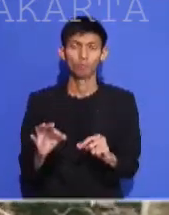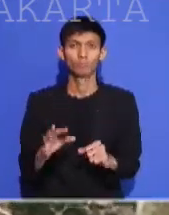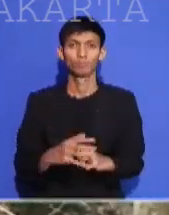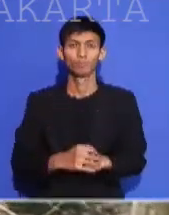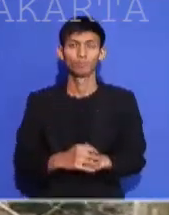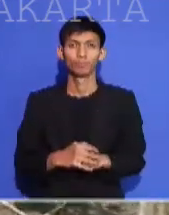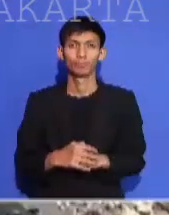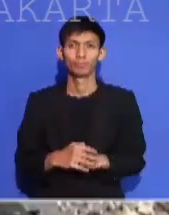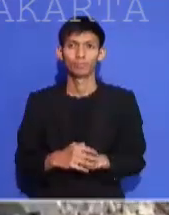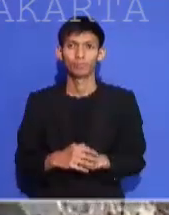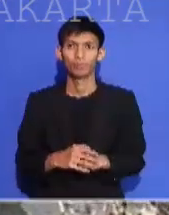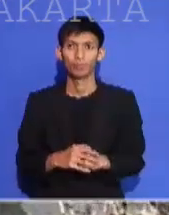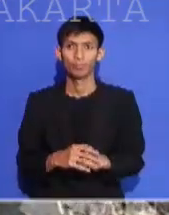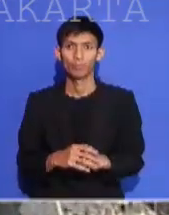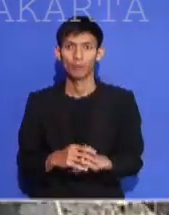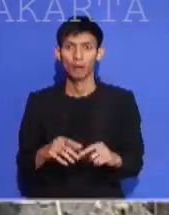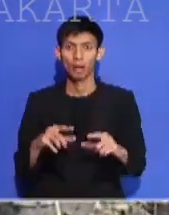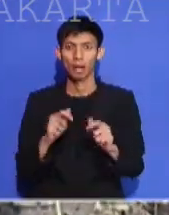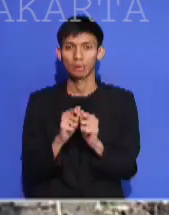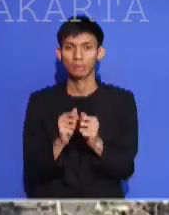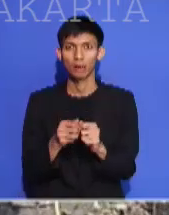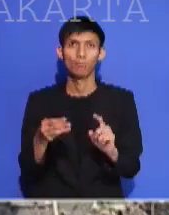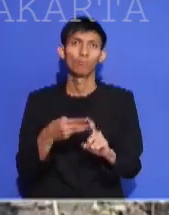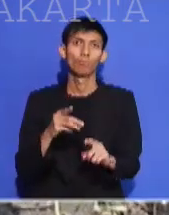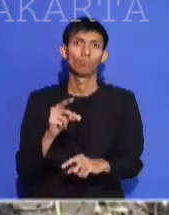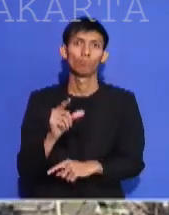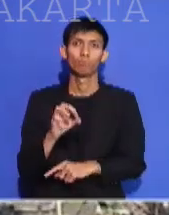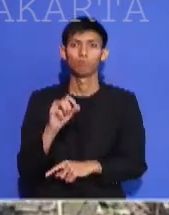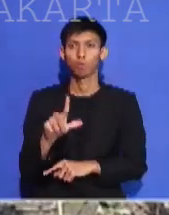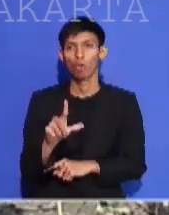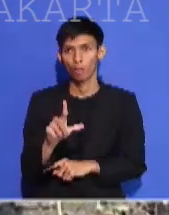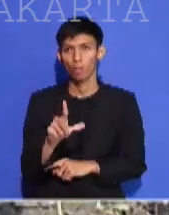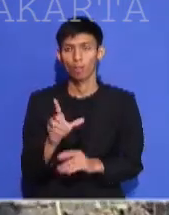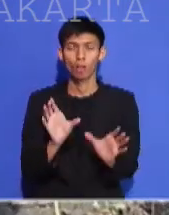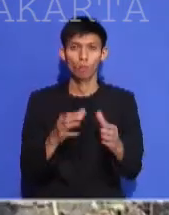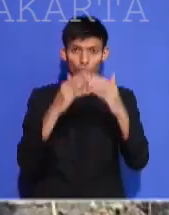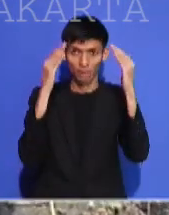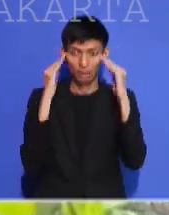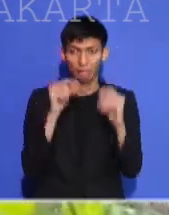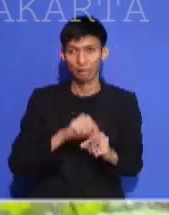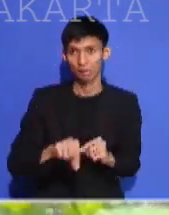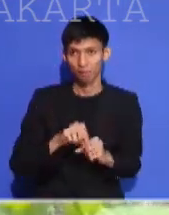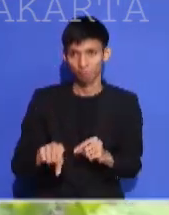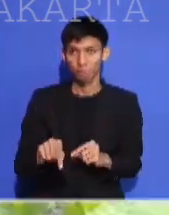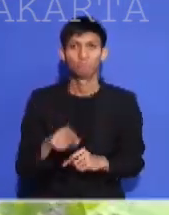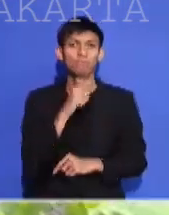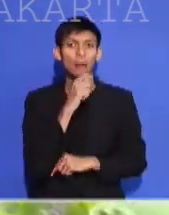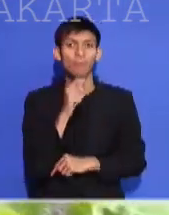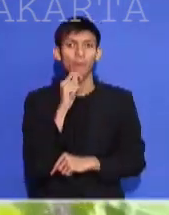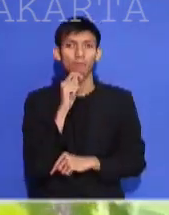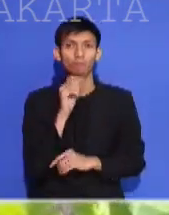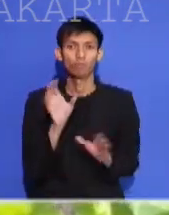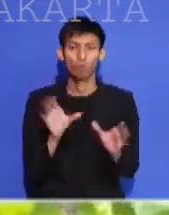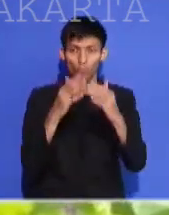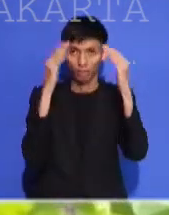Tanaman kacang brol mujudaken salah setunggaling komoditi olah tetanen piyantelipun kadang tani. Ananging emanipun sakmenika kathah kadang tani ing laladan